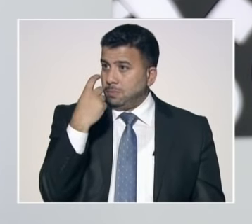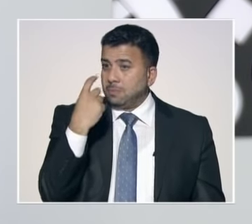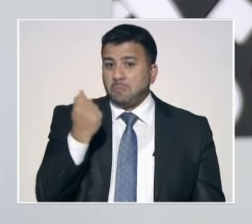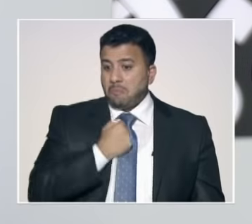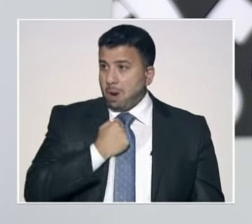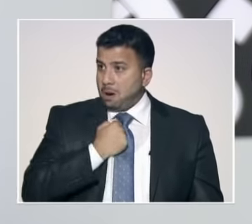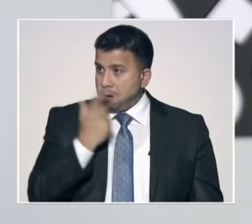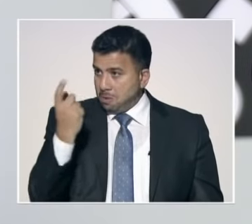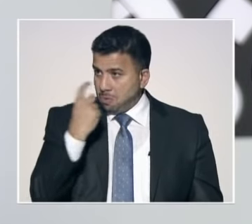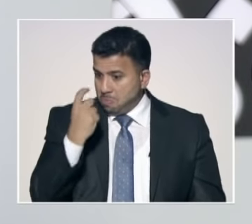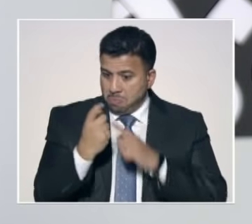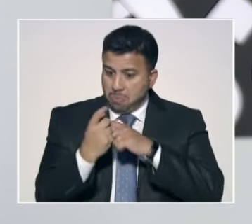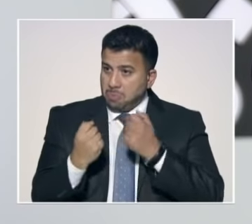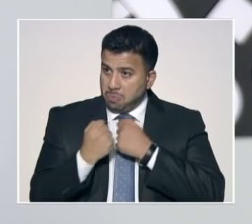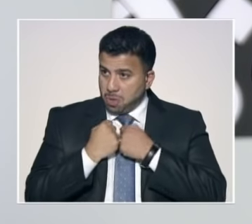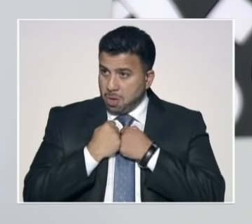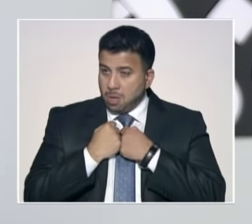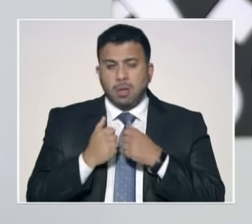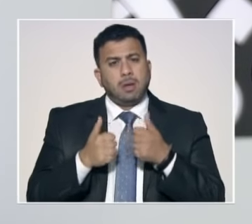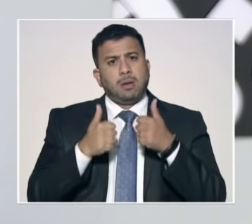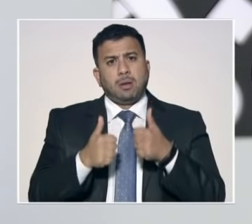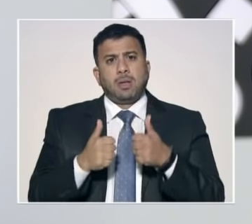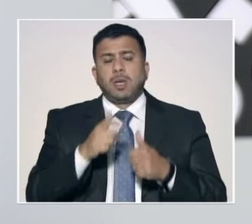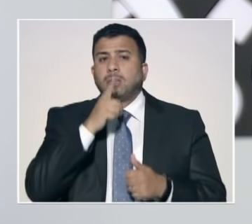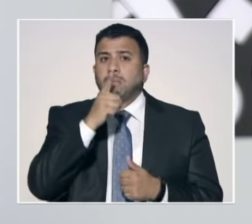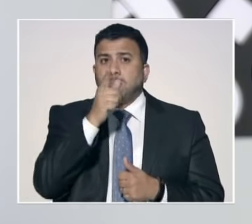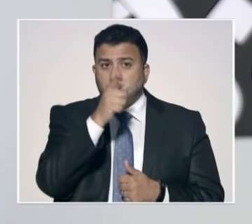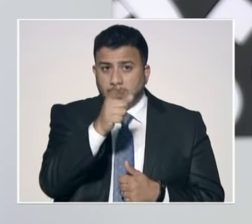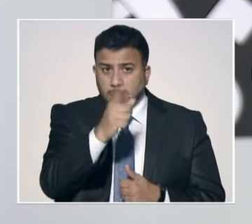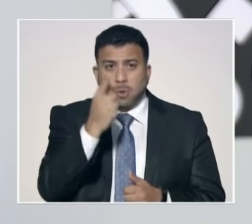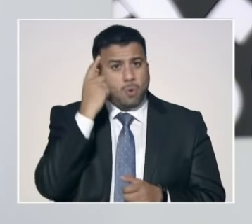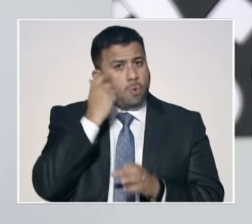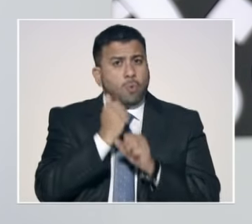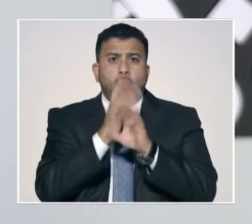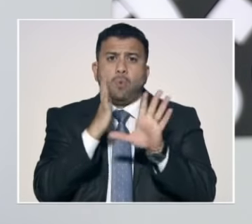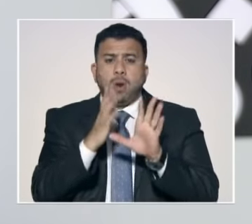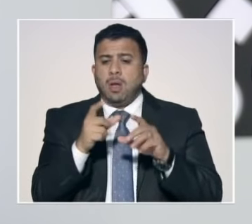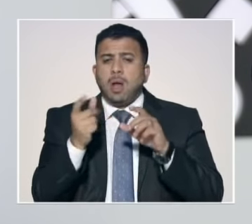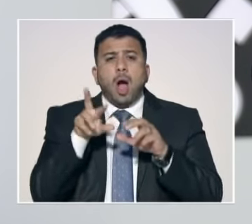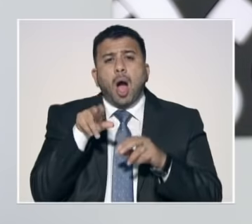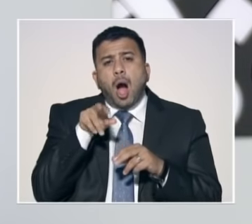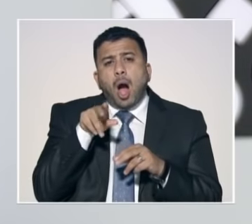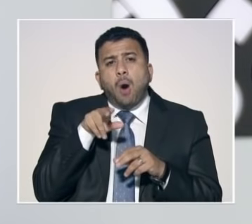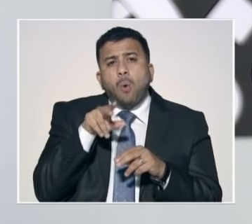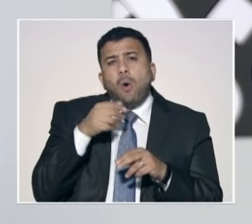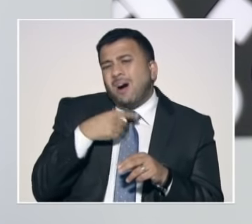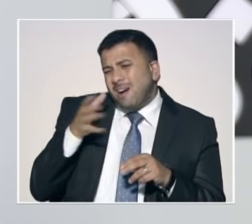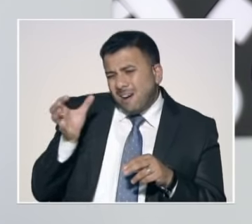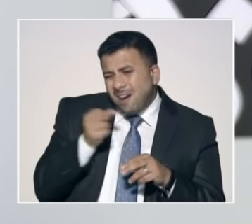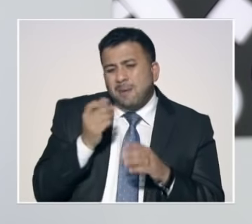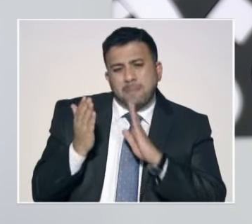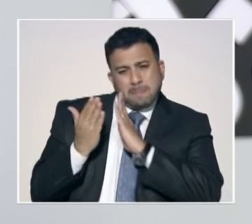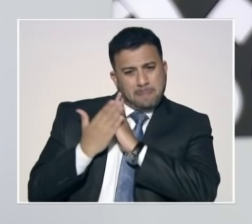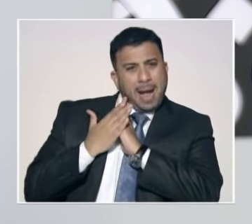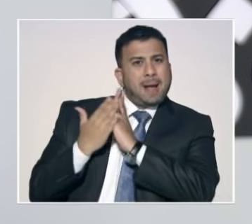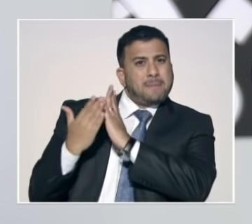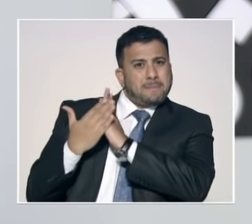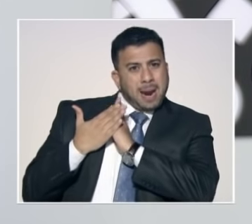هو اللي ناوي يذهب بكم للعمرة وما عنده قدرة على التذاكر، ما عنده قدرة على السكن، ما في شيء، تعطينا